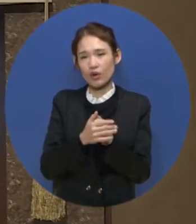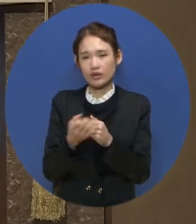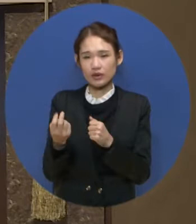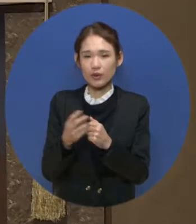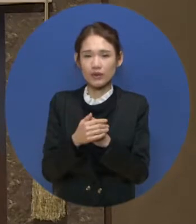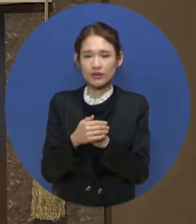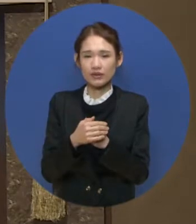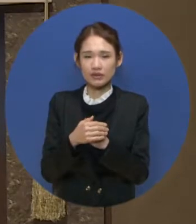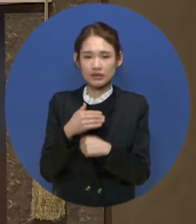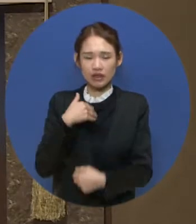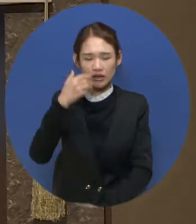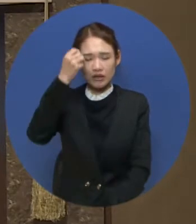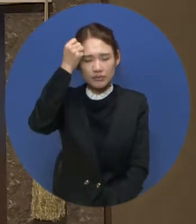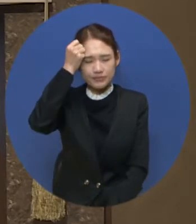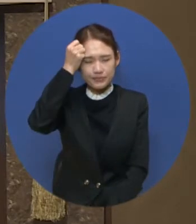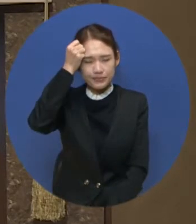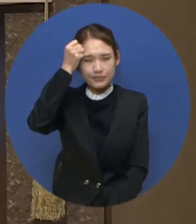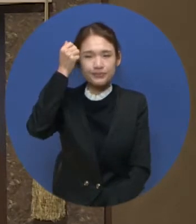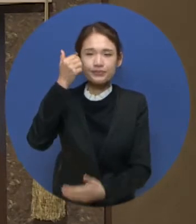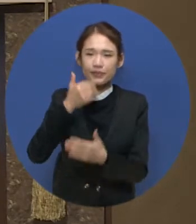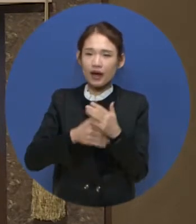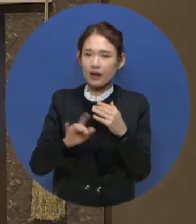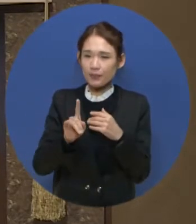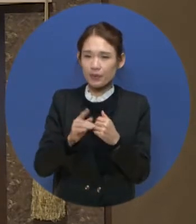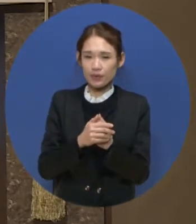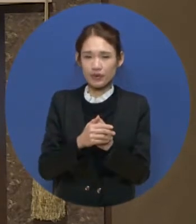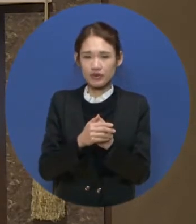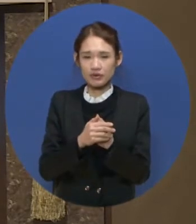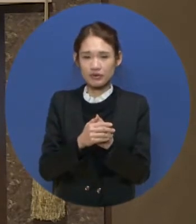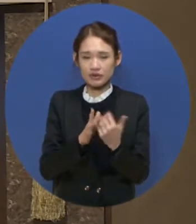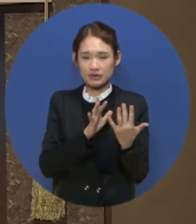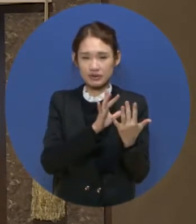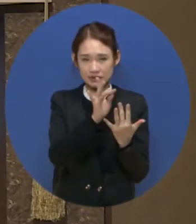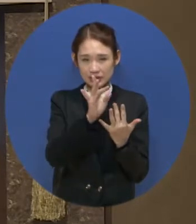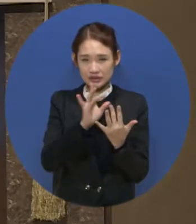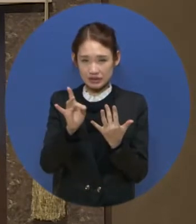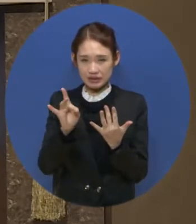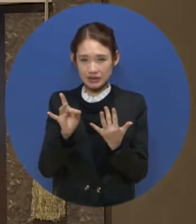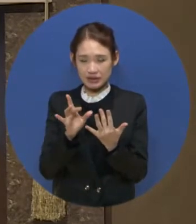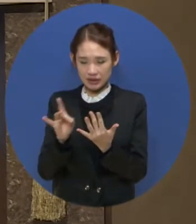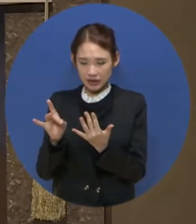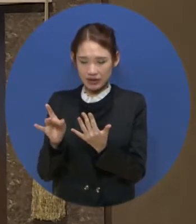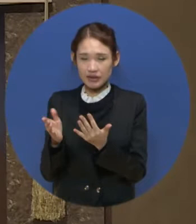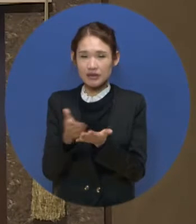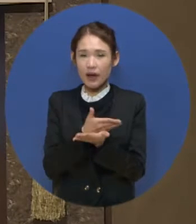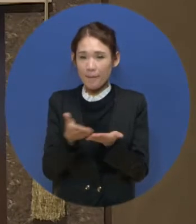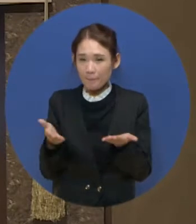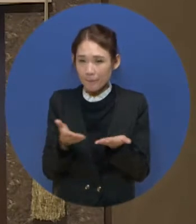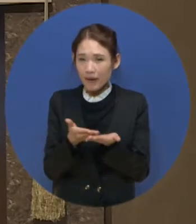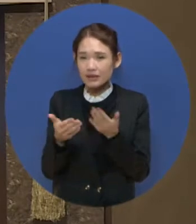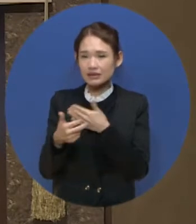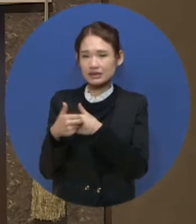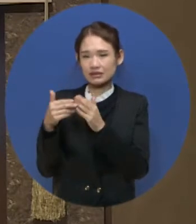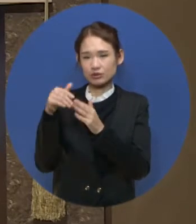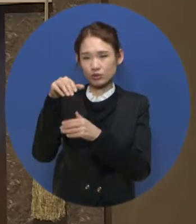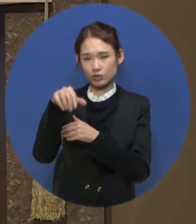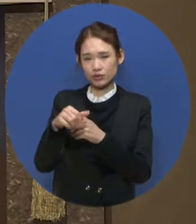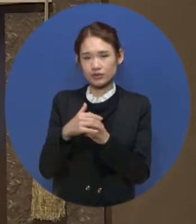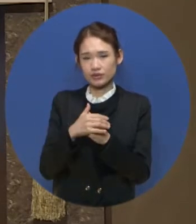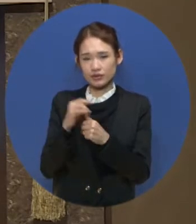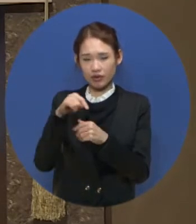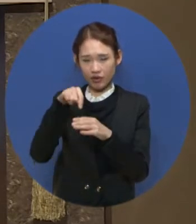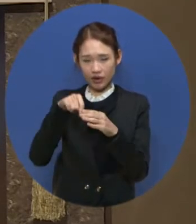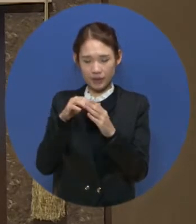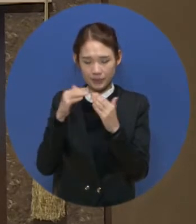이제 저희가 좀 기억에 남는 거는 요즘 선별 진료소 있지 않습니까? 예. 거기에 발달 장애를 갖고 있는